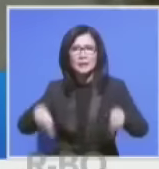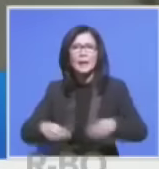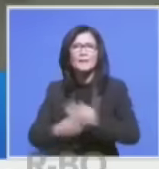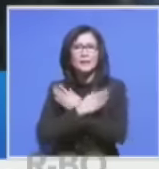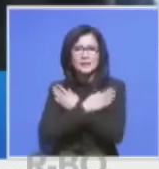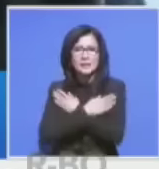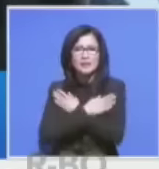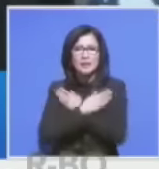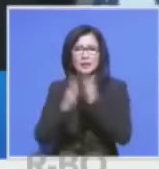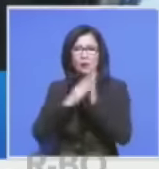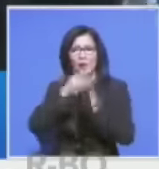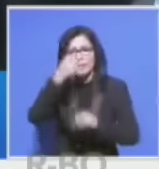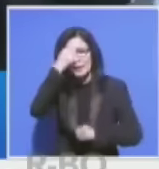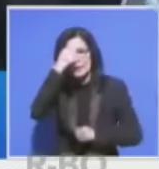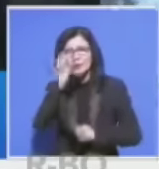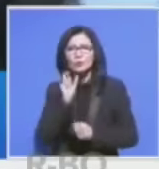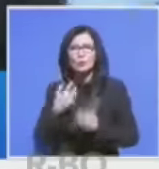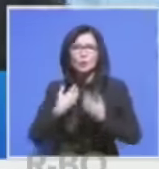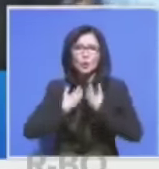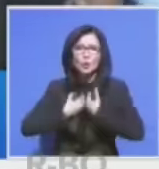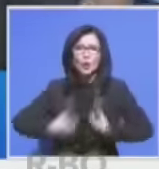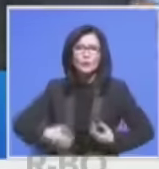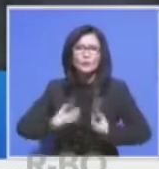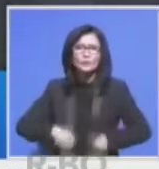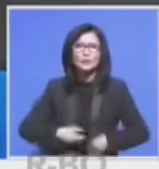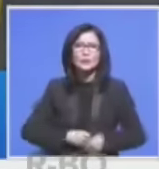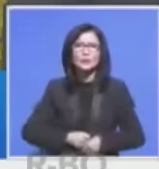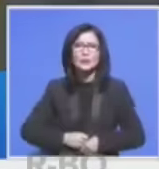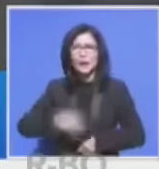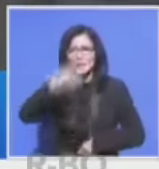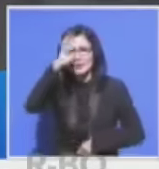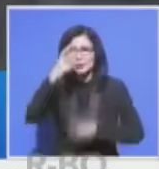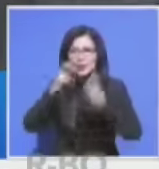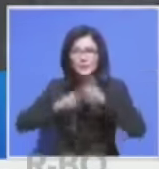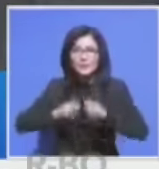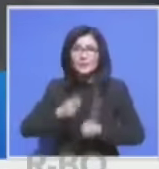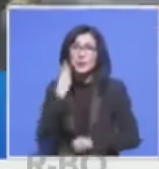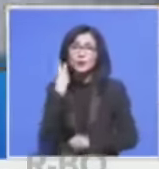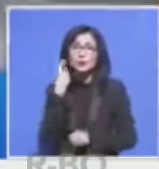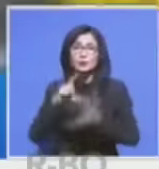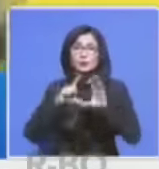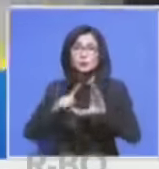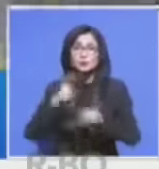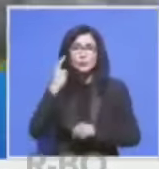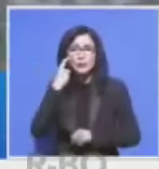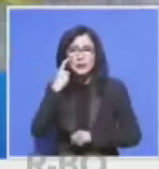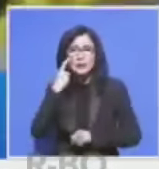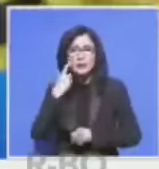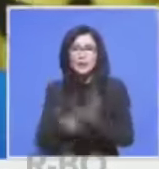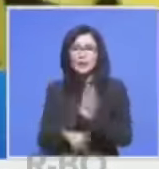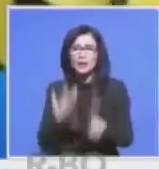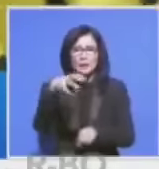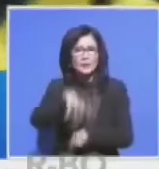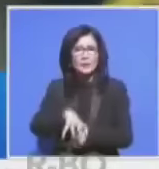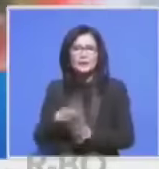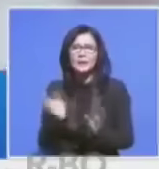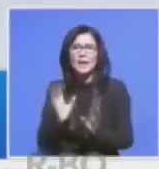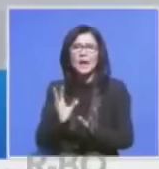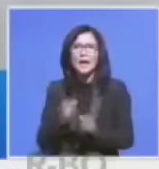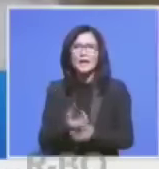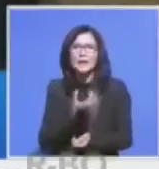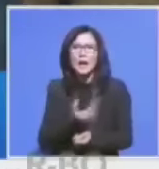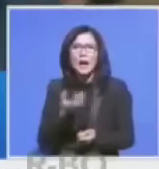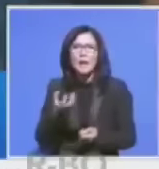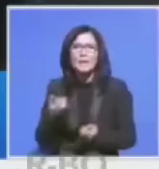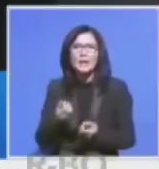Tangerang untuk dilakukan otopsi. Polisi telah memeriksa 7 orang saksi dan dari olah tempat kejadian perkara tidak ditemukan barang berharga milik